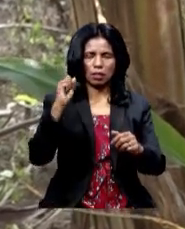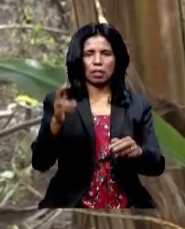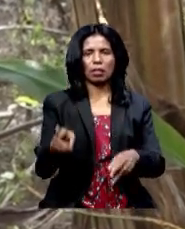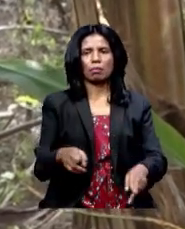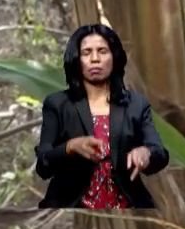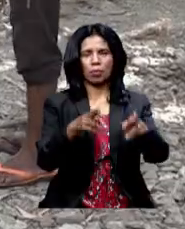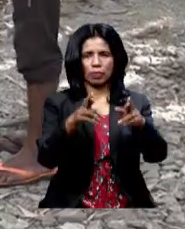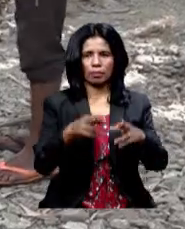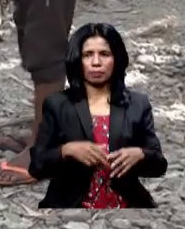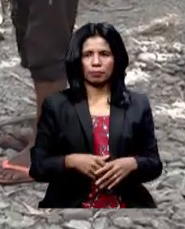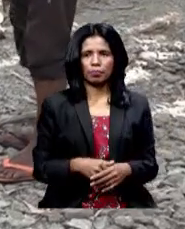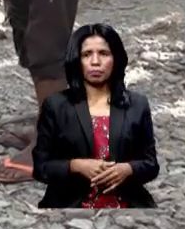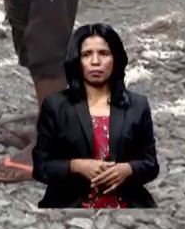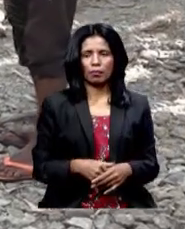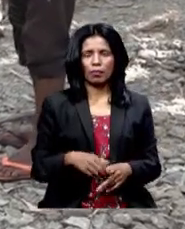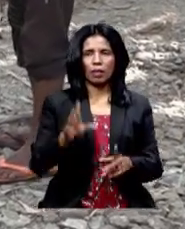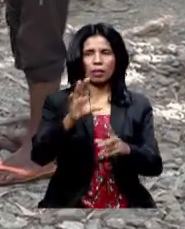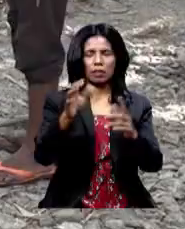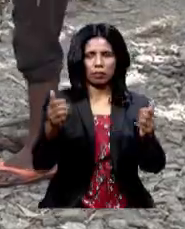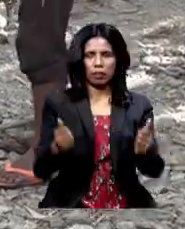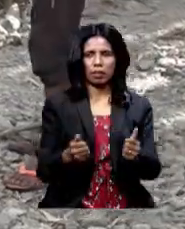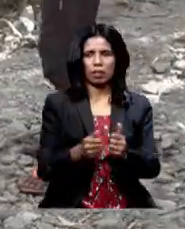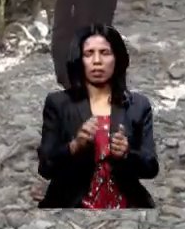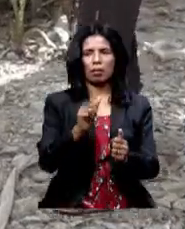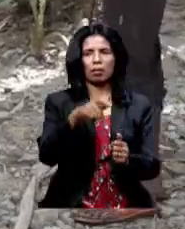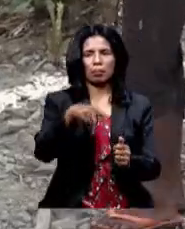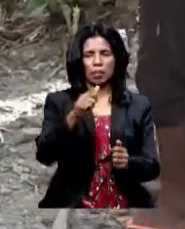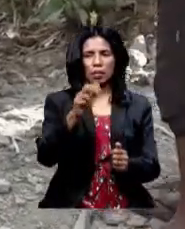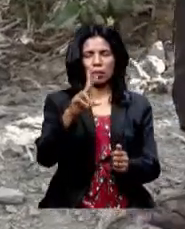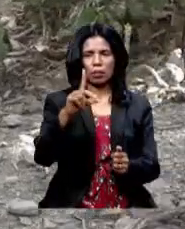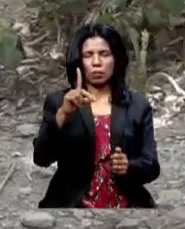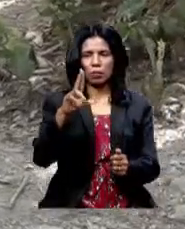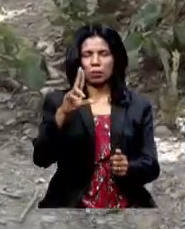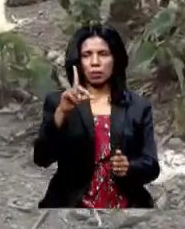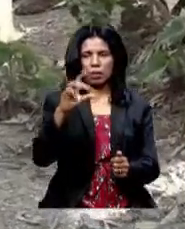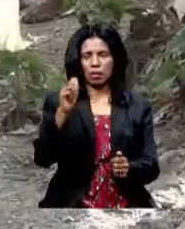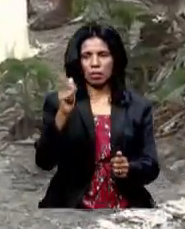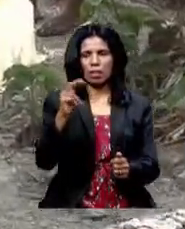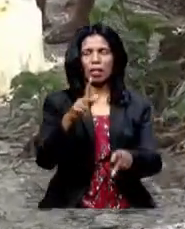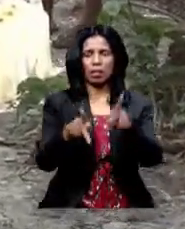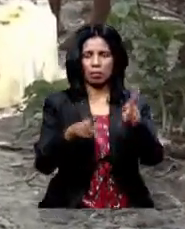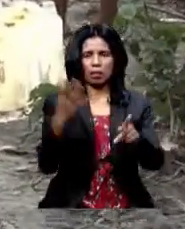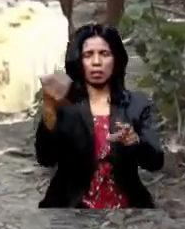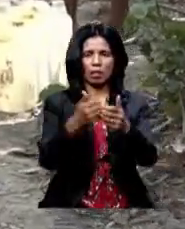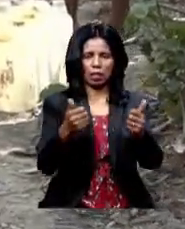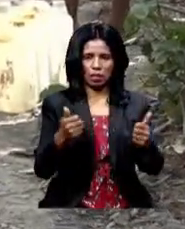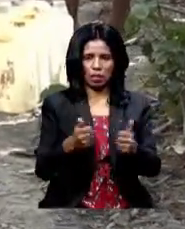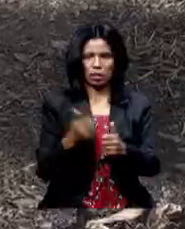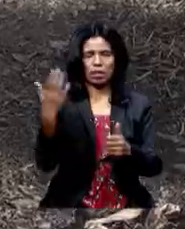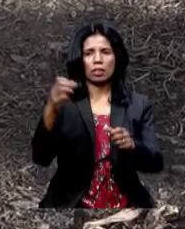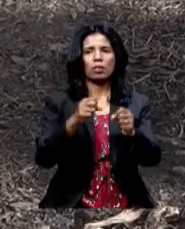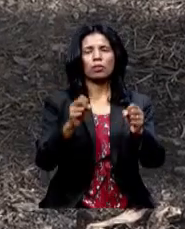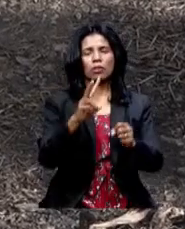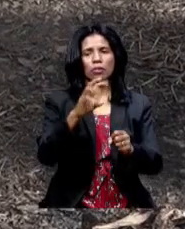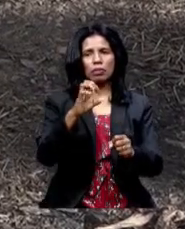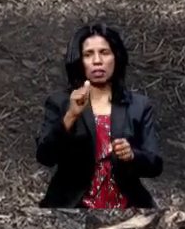mota ulu ne ba Chef aldeia Terus 9 Paulina Sarmento Barros hateteng komunidade ia aldeia Terus 9 suku Vila